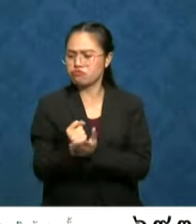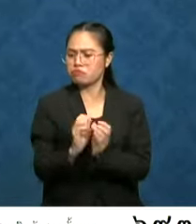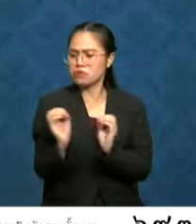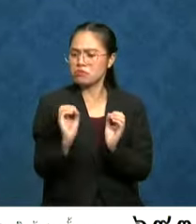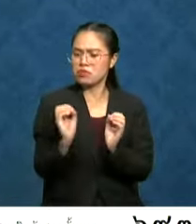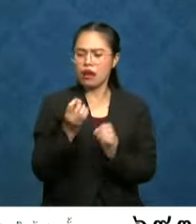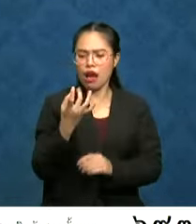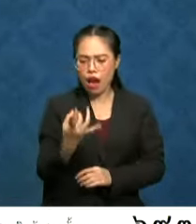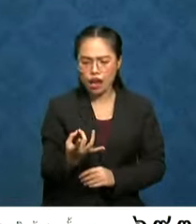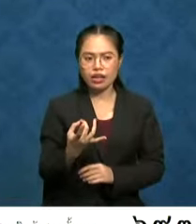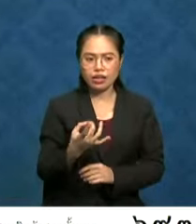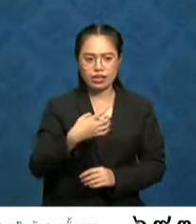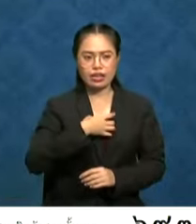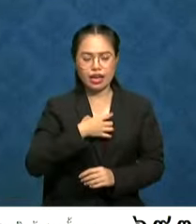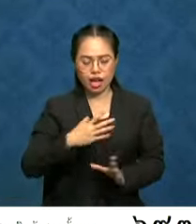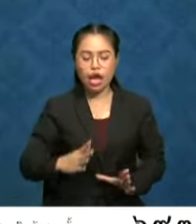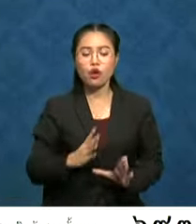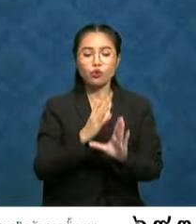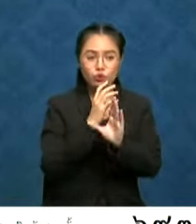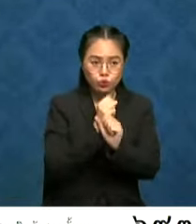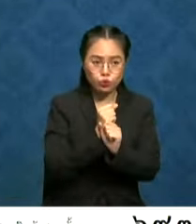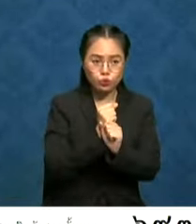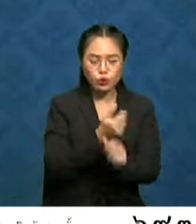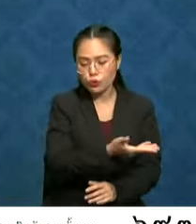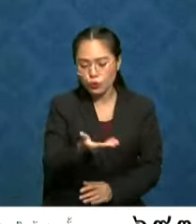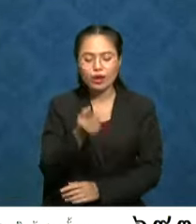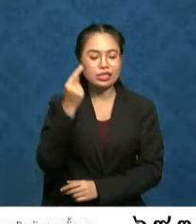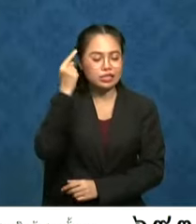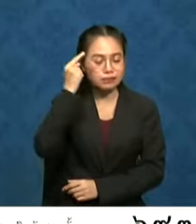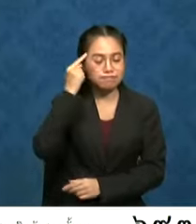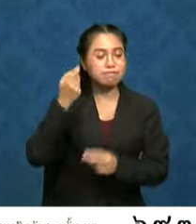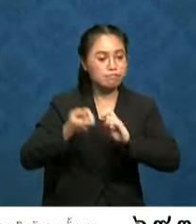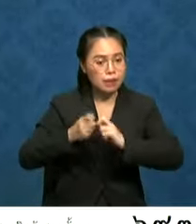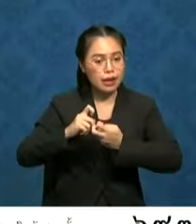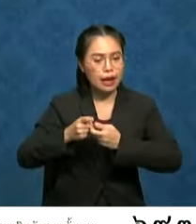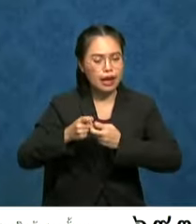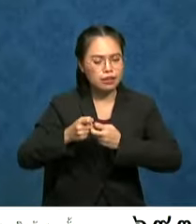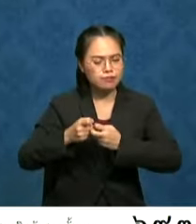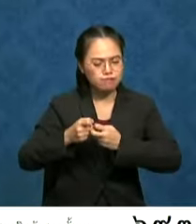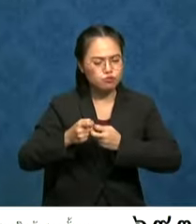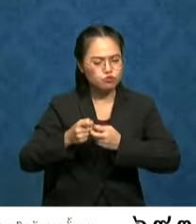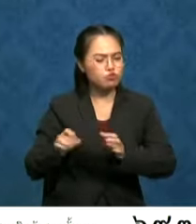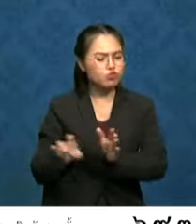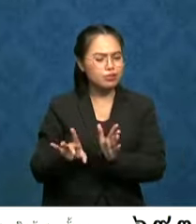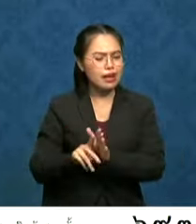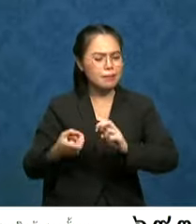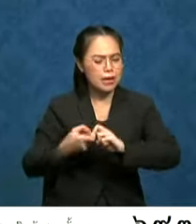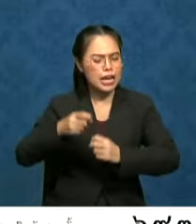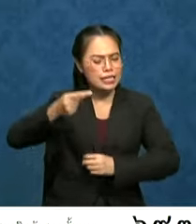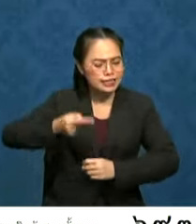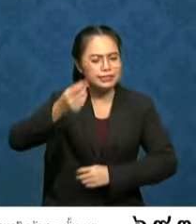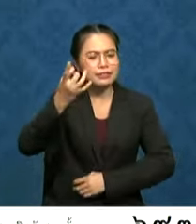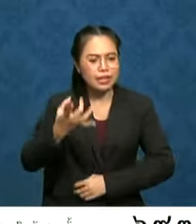จากนี้เพราะผมอยากจะส่งต่อเป็นข้อสรุปครับให้ทุกท่านเห็นปัญหาร่วมกันว่ารากเง้าของปัญหาที่แท้จริงที่วันนี้ผมเชื่อ